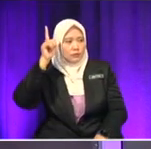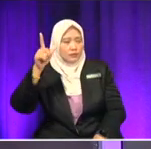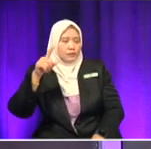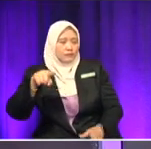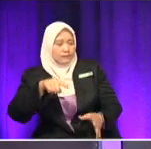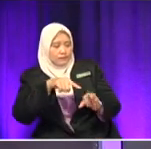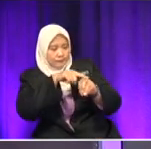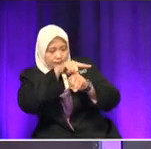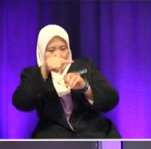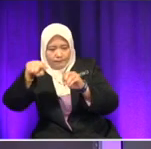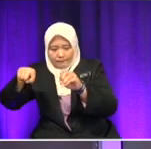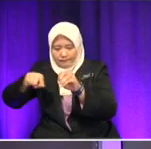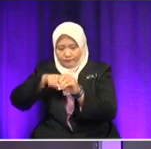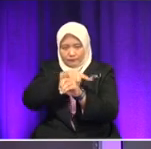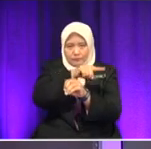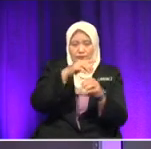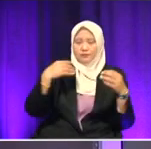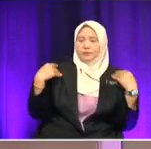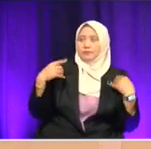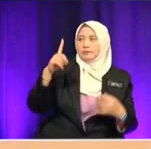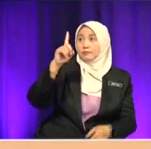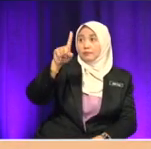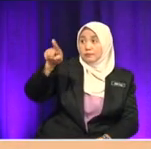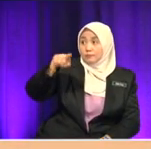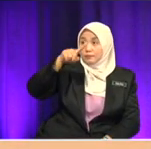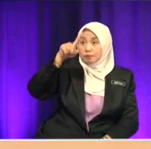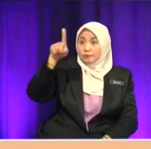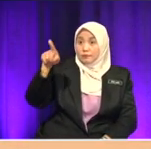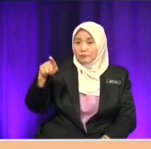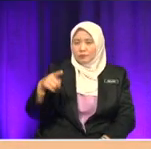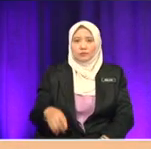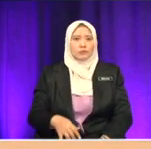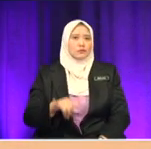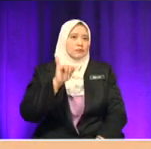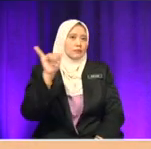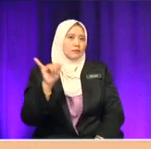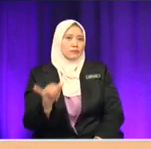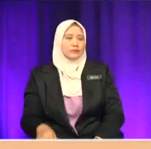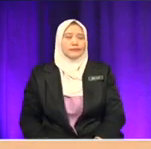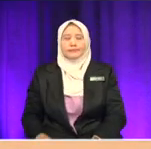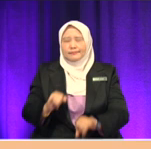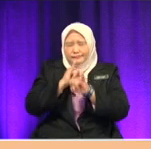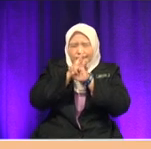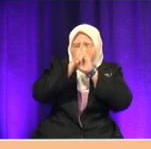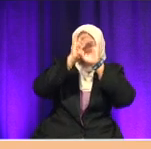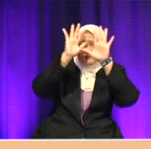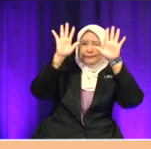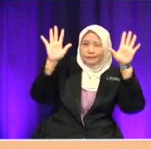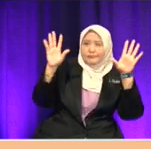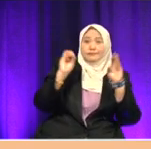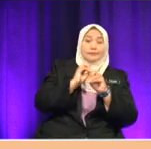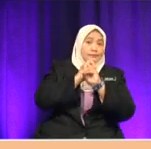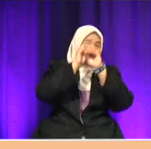nampak seperti ada satu bulatan. Nampak, dan cikgu? Bulatan ini agak seperti jernih, betul tak? Betul. Okey.